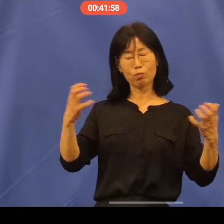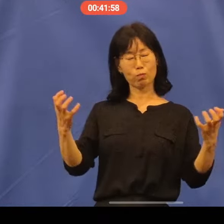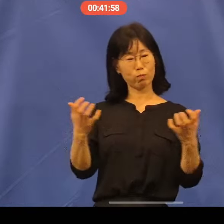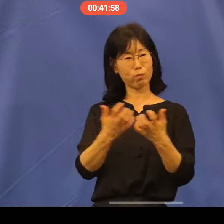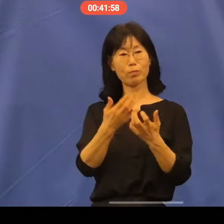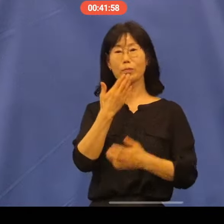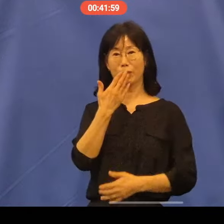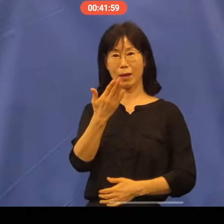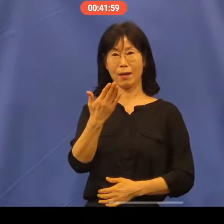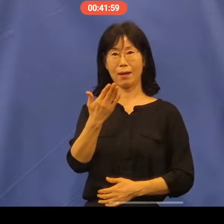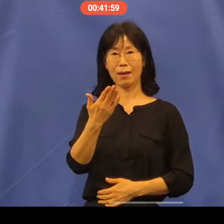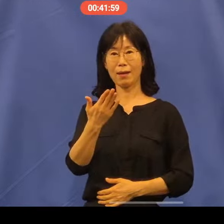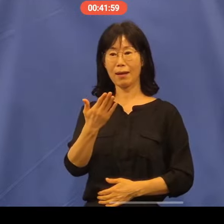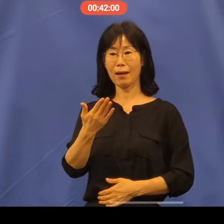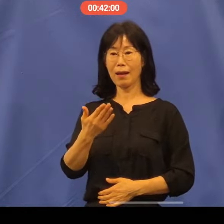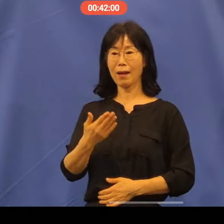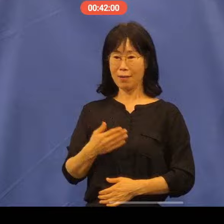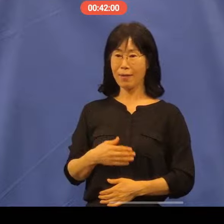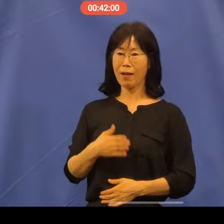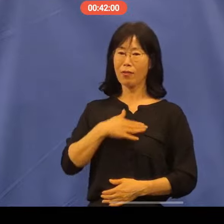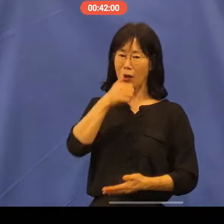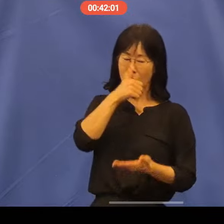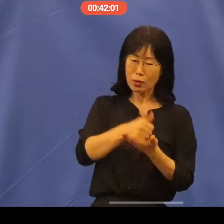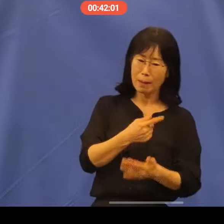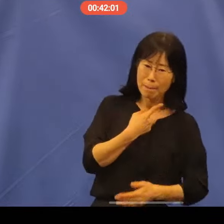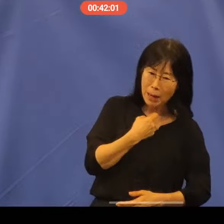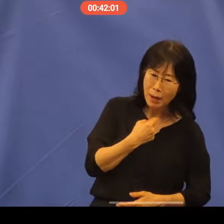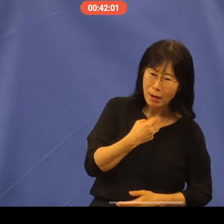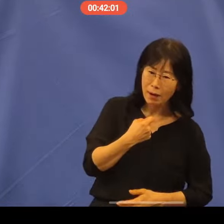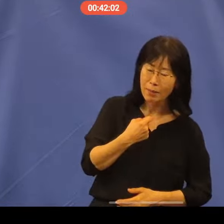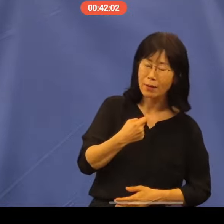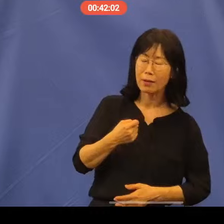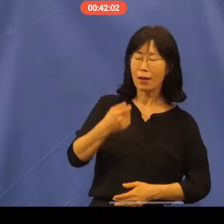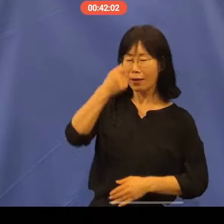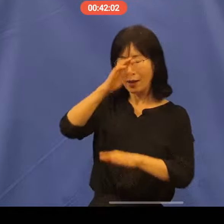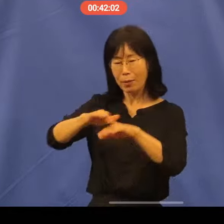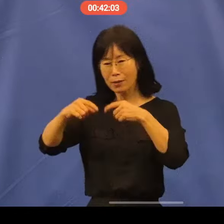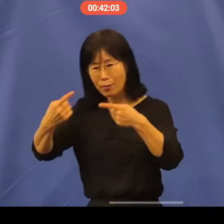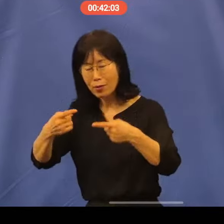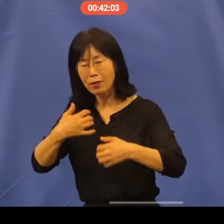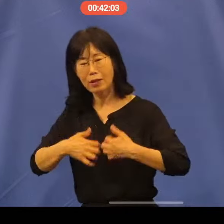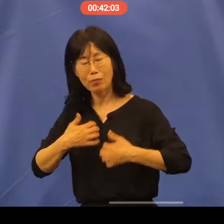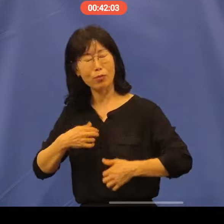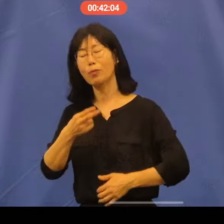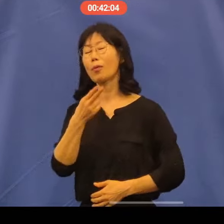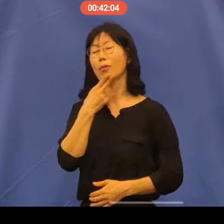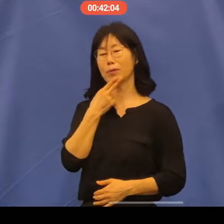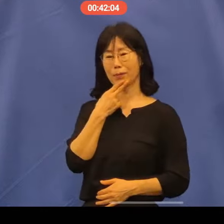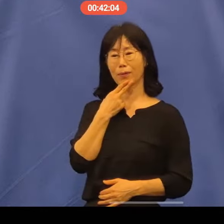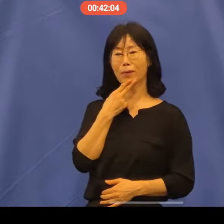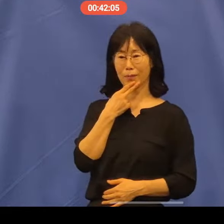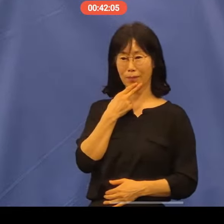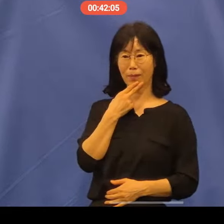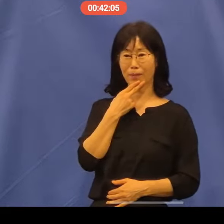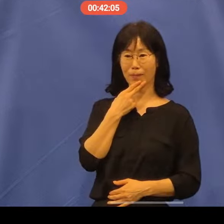근데 범죄로 인해 예배가 끊겼잖아요. 기쁨이 사라져버려서 죽을 맛이죠. 그러니까